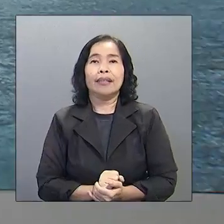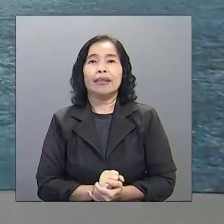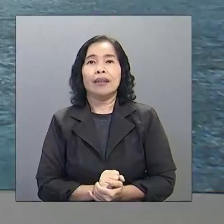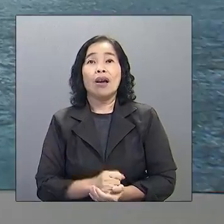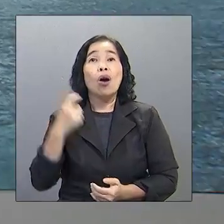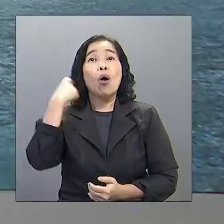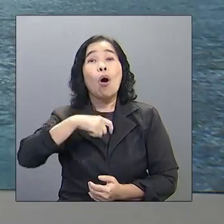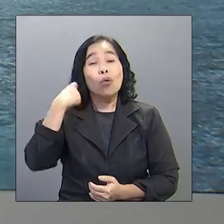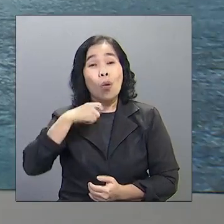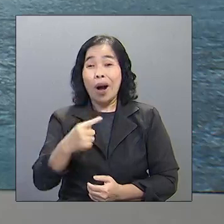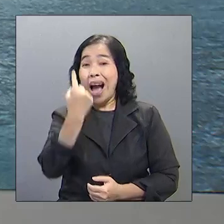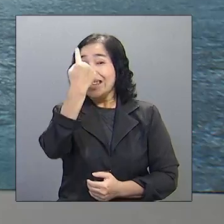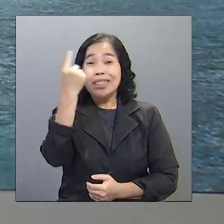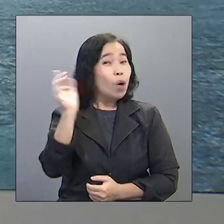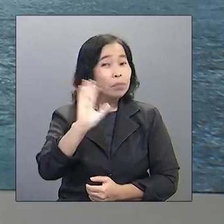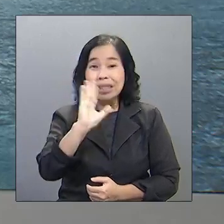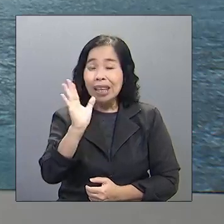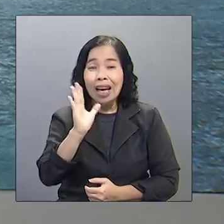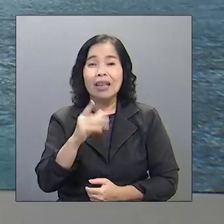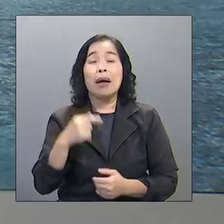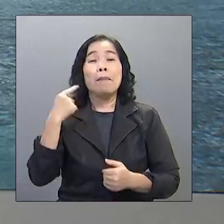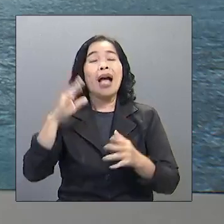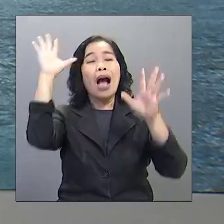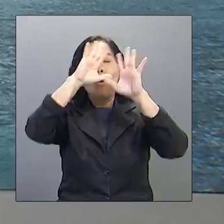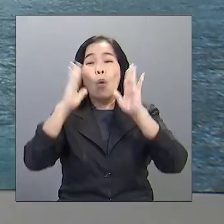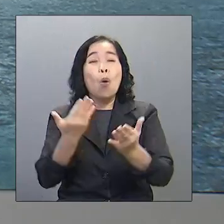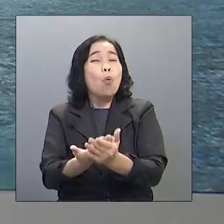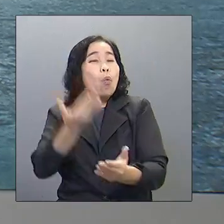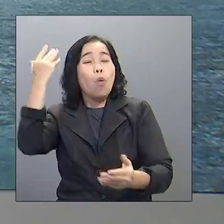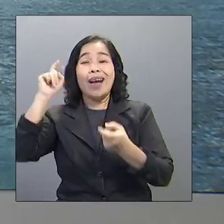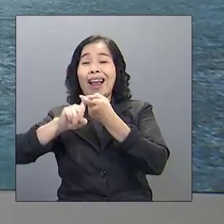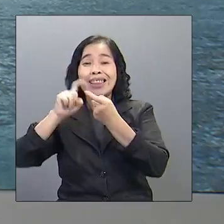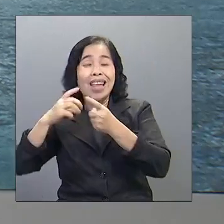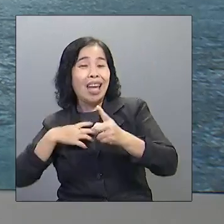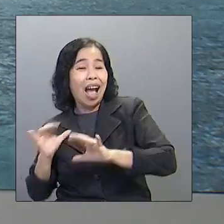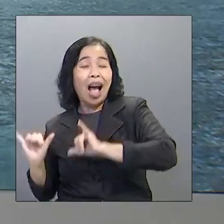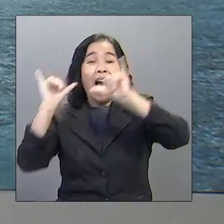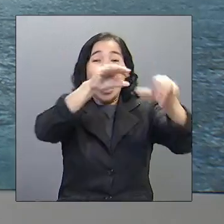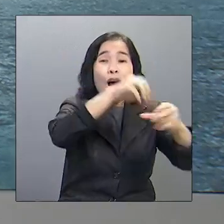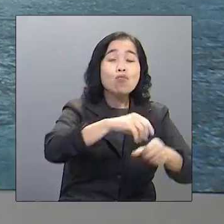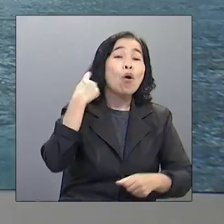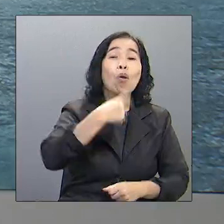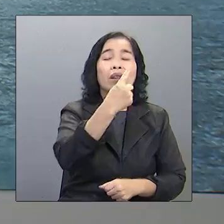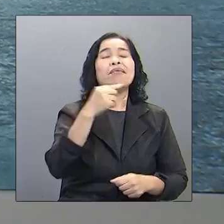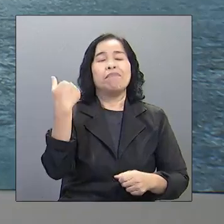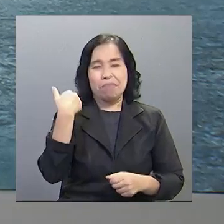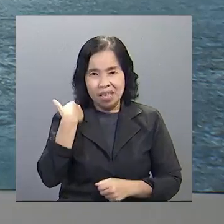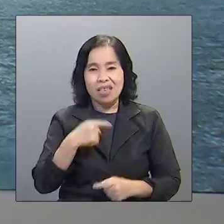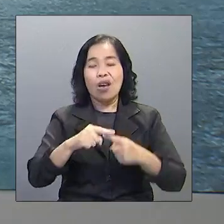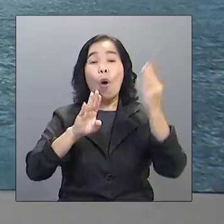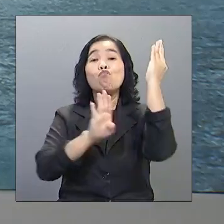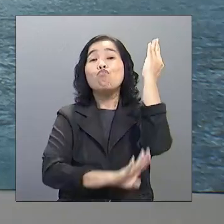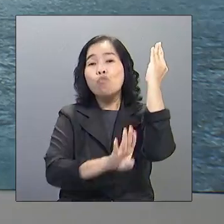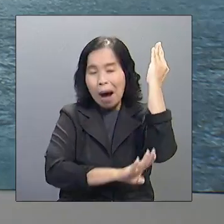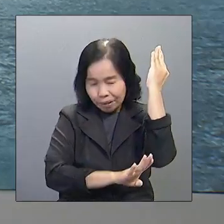ห้องกลงไมใช้เมืองเดียว ที่ถกมองวากำลังกลายเป็สวรร์ของ มหาเศษธีรัสเสียเพรวานครดูบายึงเป็นอีกหนึ่ศูย์กลาง